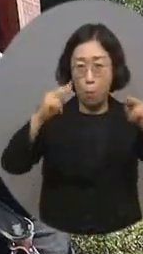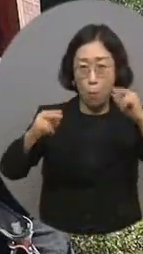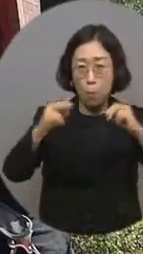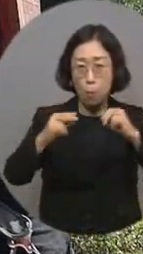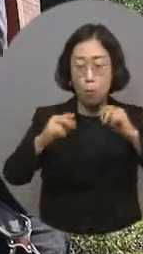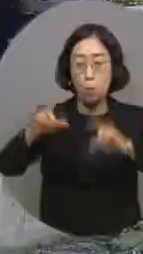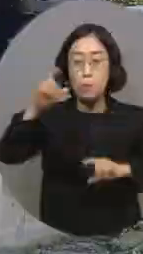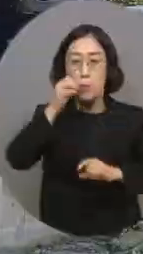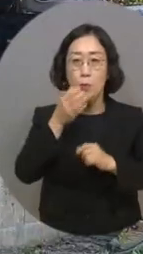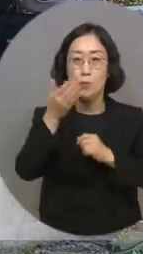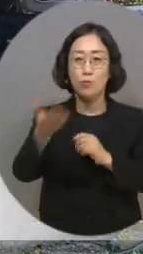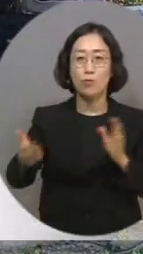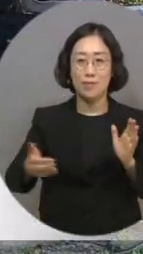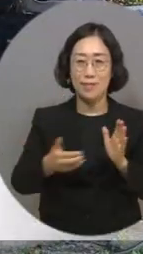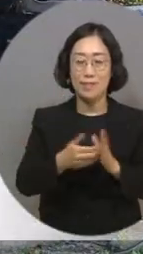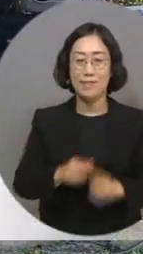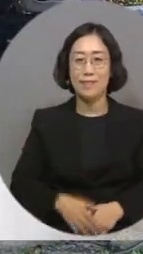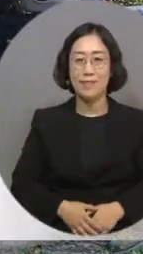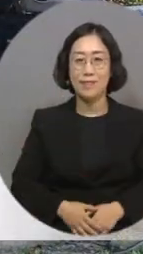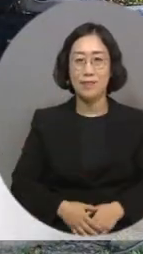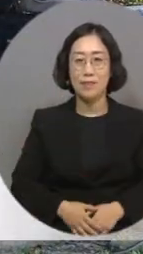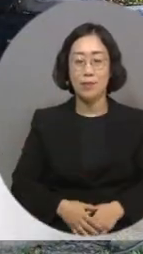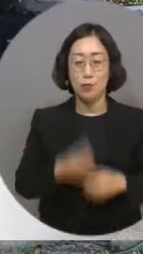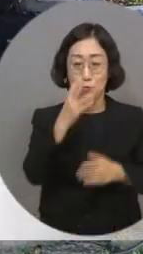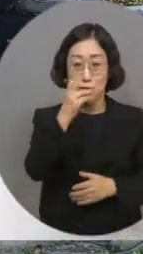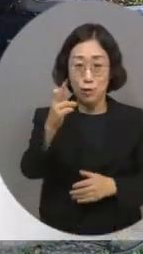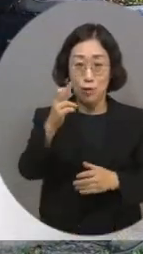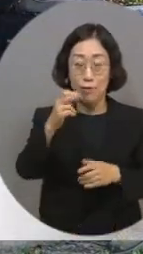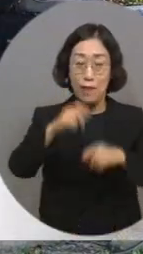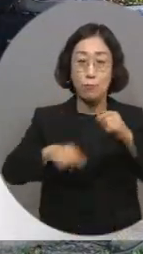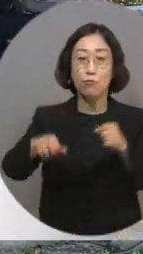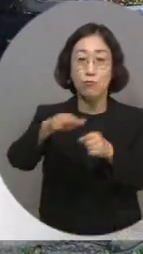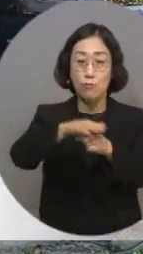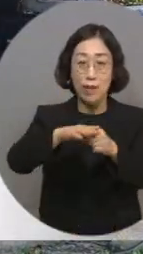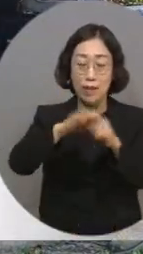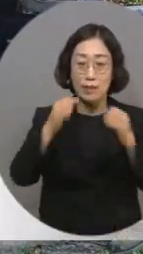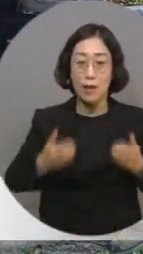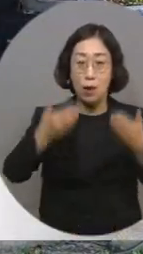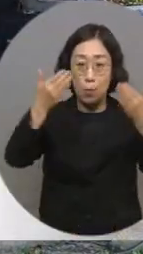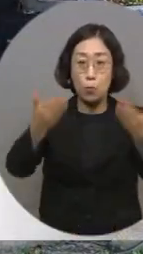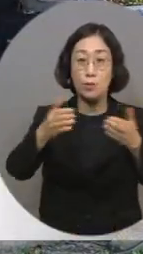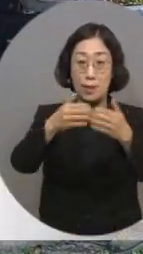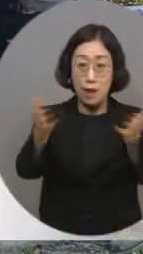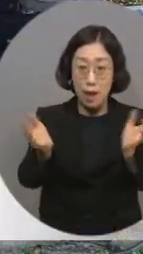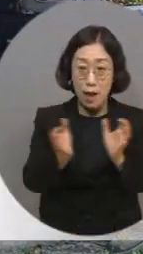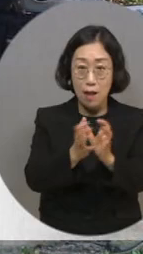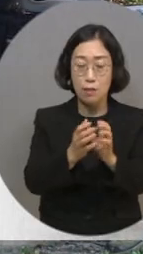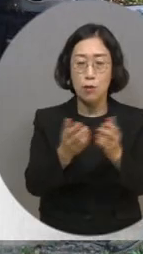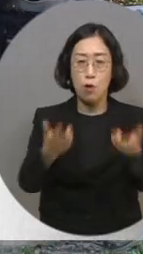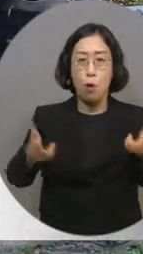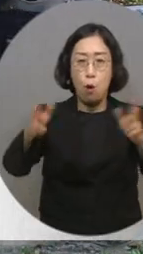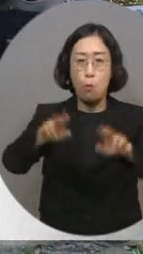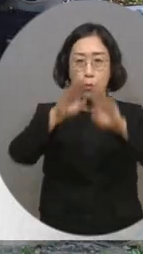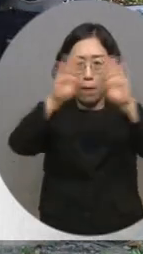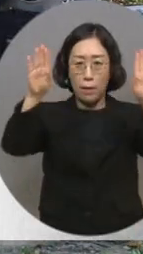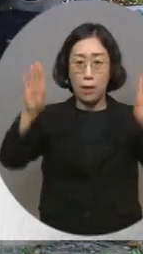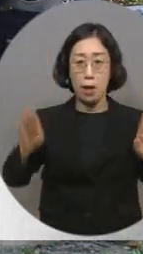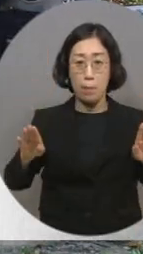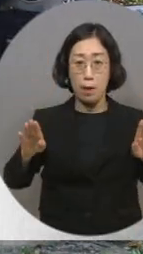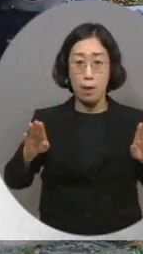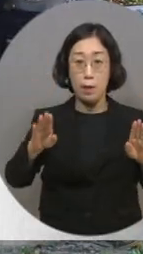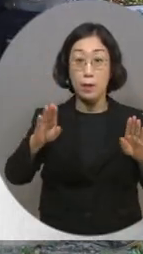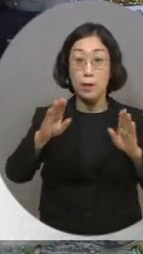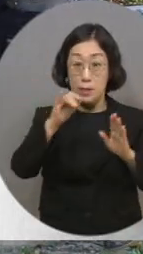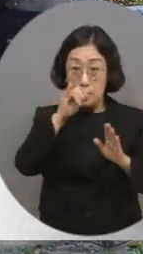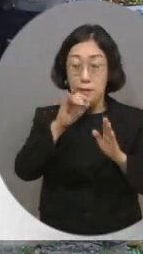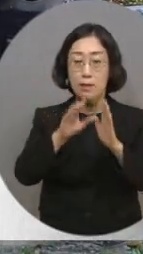자아내겠습니다. 저희 이제 순천 나무 사랑꾼들 봉사단은 순천에서 정원박람회가 열리고 있던